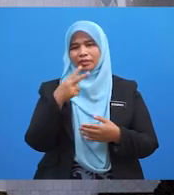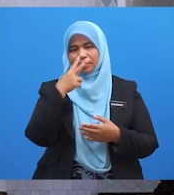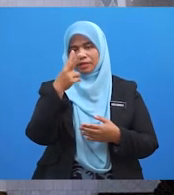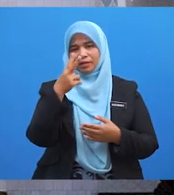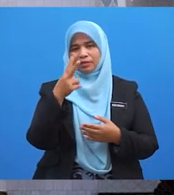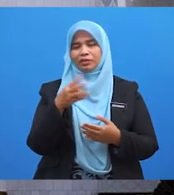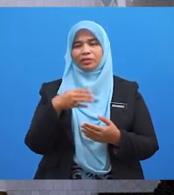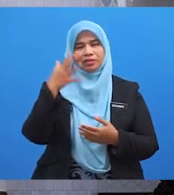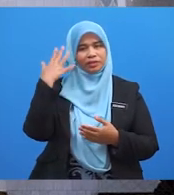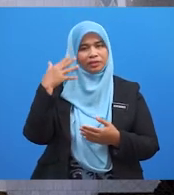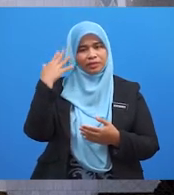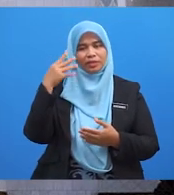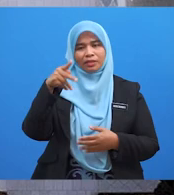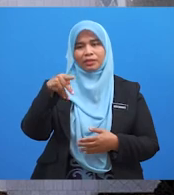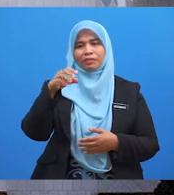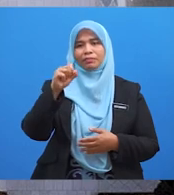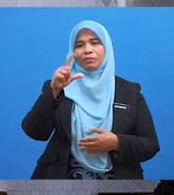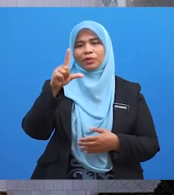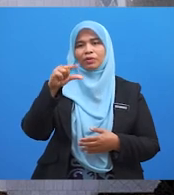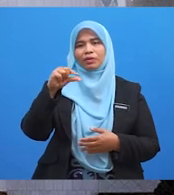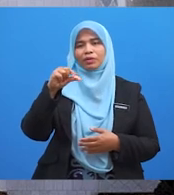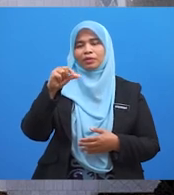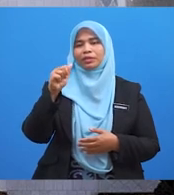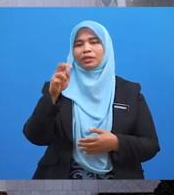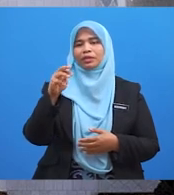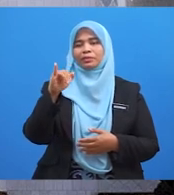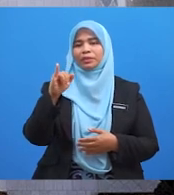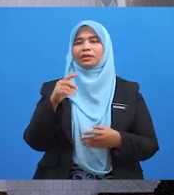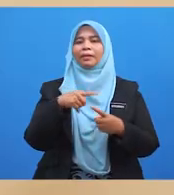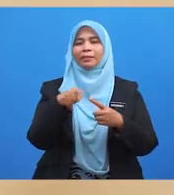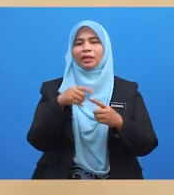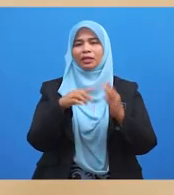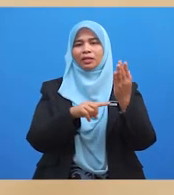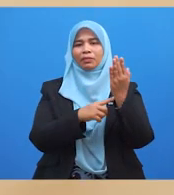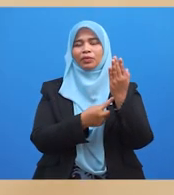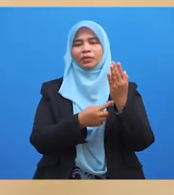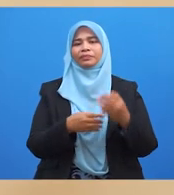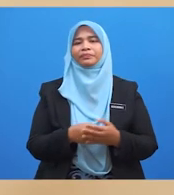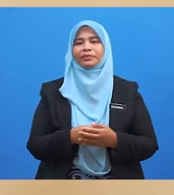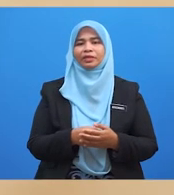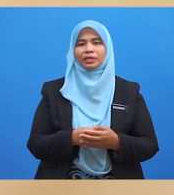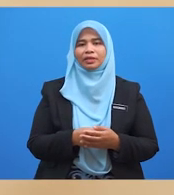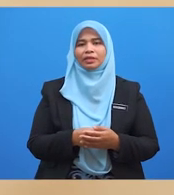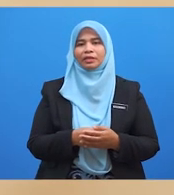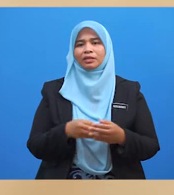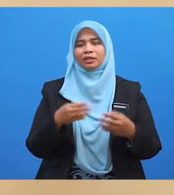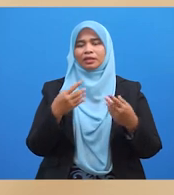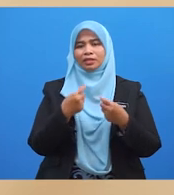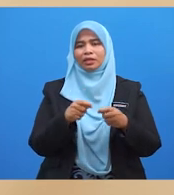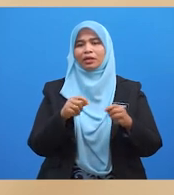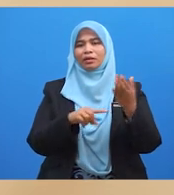sedikit sejarah poligami dan bilakah bermulanya poligami. Amalan poligami telah